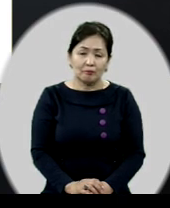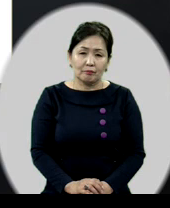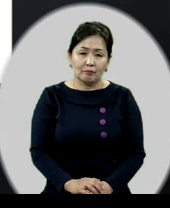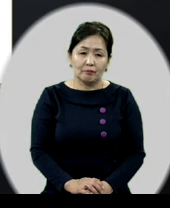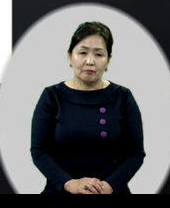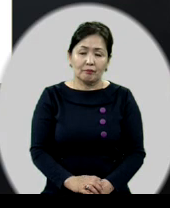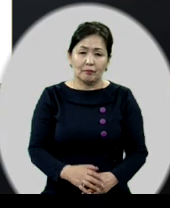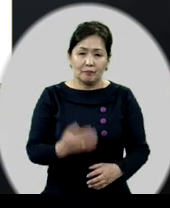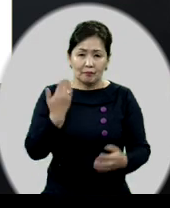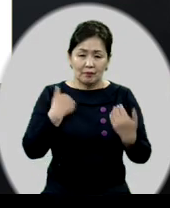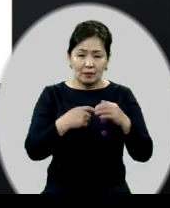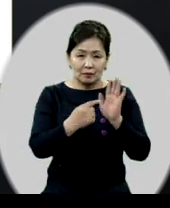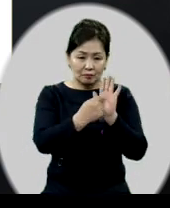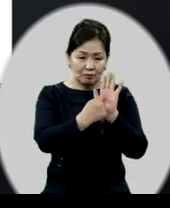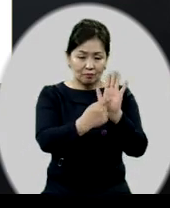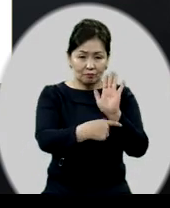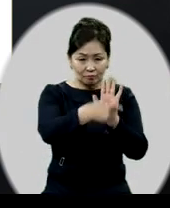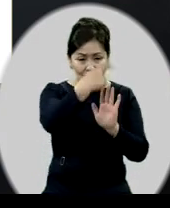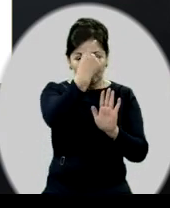Багш нь 6-аар өгсөн байна.